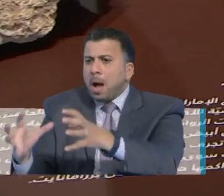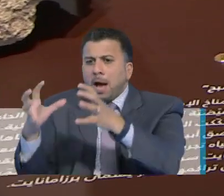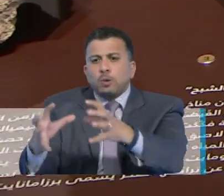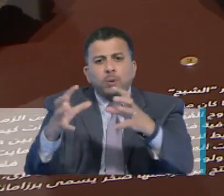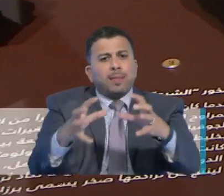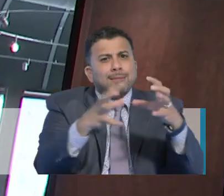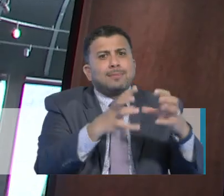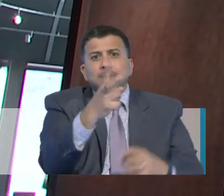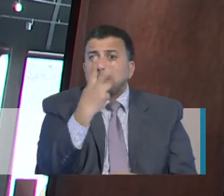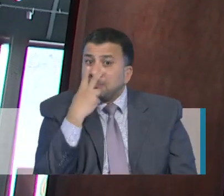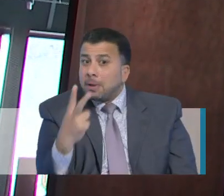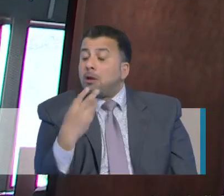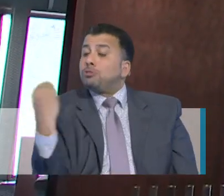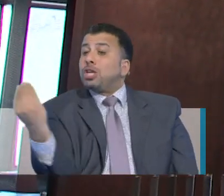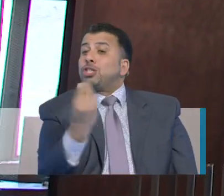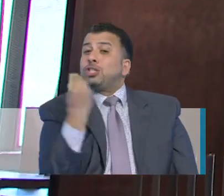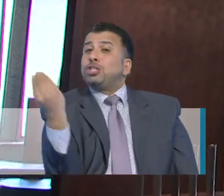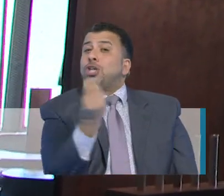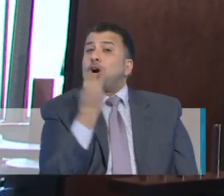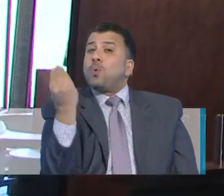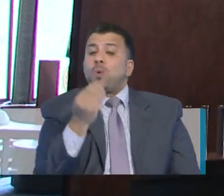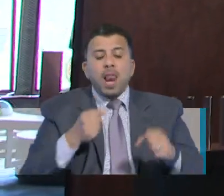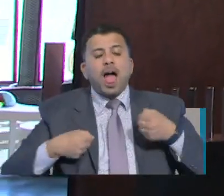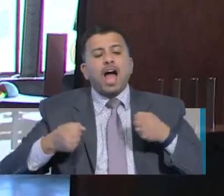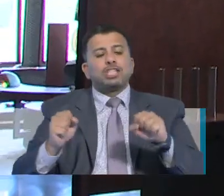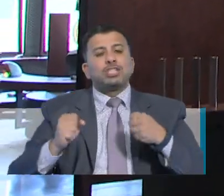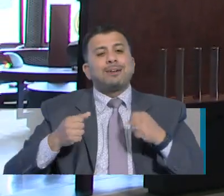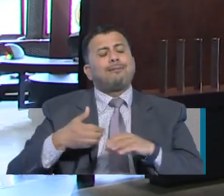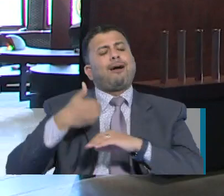الداخلية والتجول في أرجاء الحديقة الخارجية.